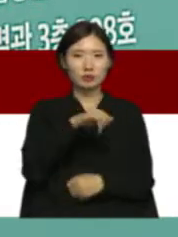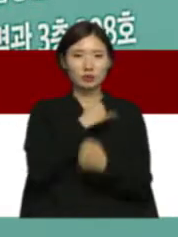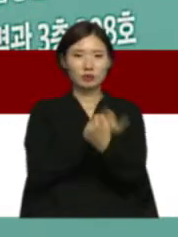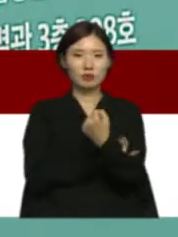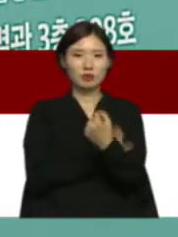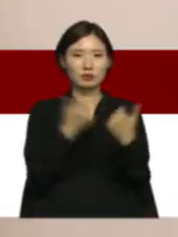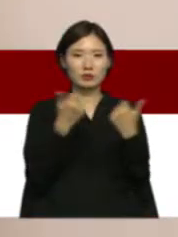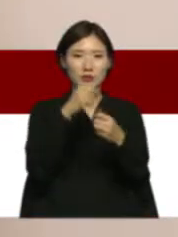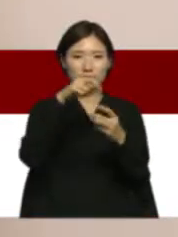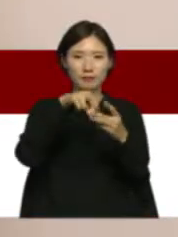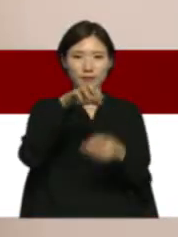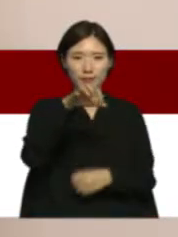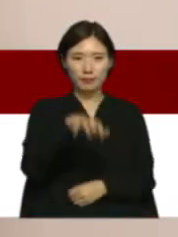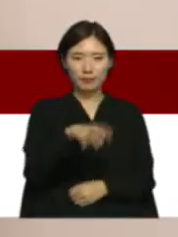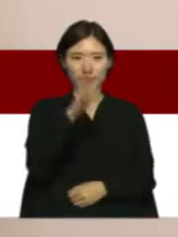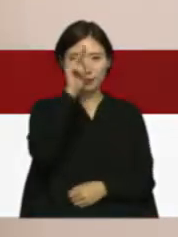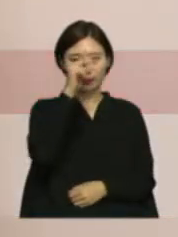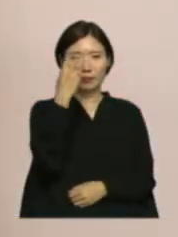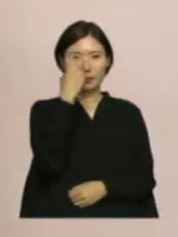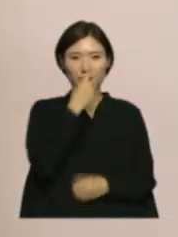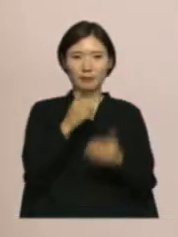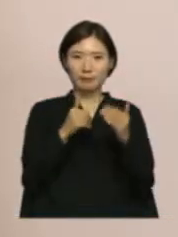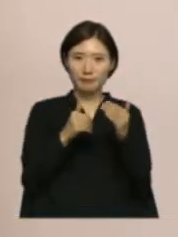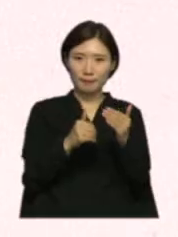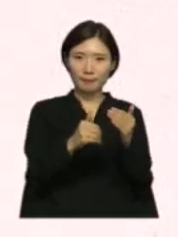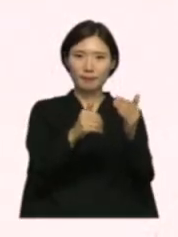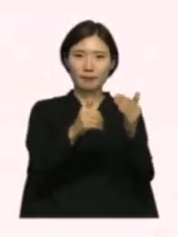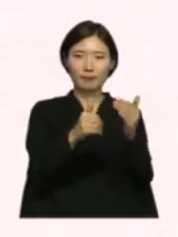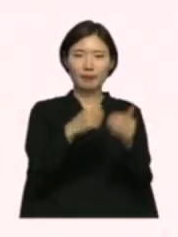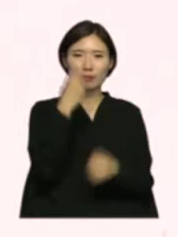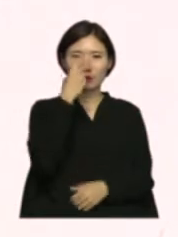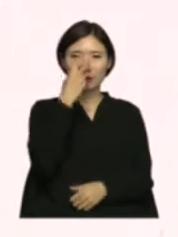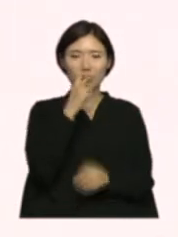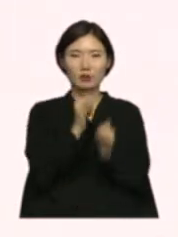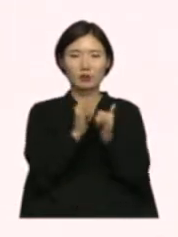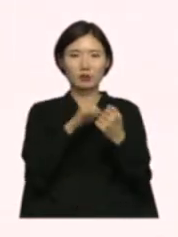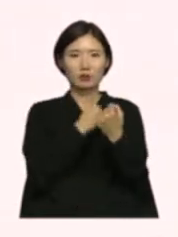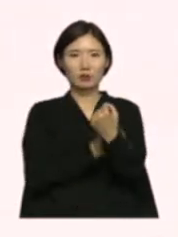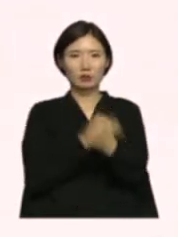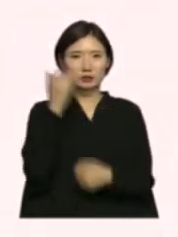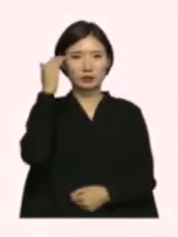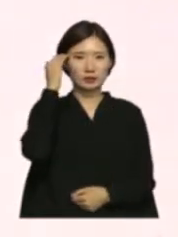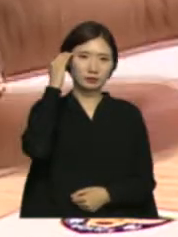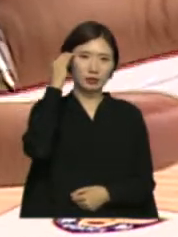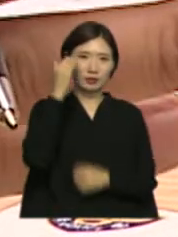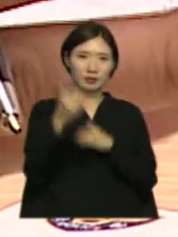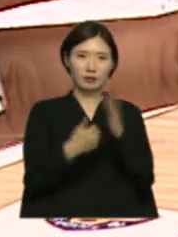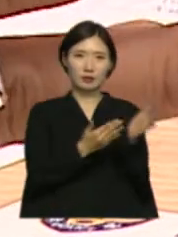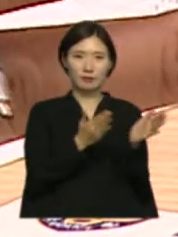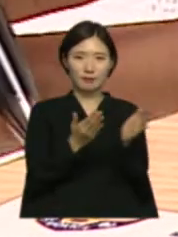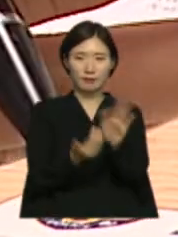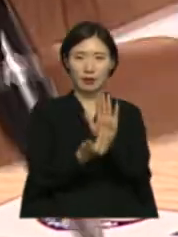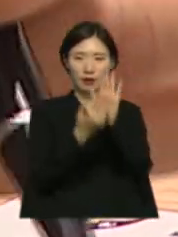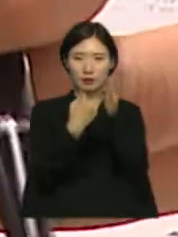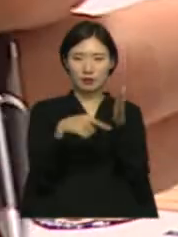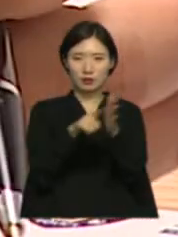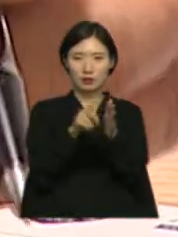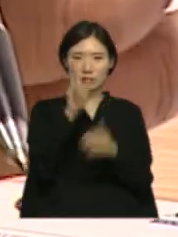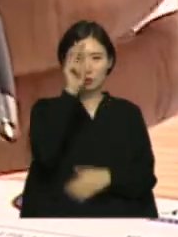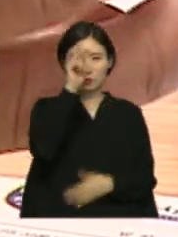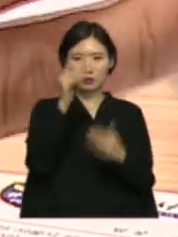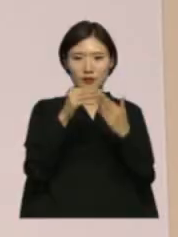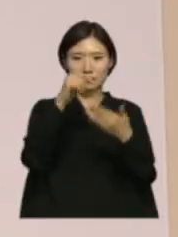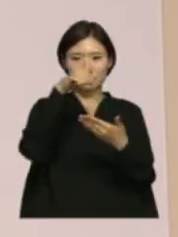상담센터 경찰의 조사 과정에서 수사관의 인권 침해를 예방하기 위해 경찰서 안에 설치된